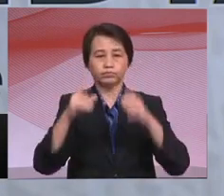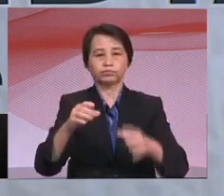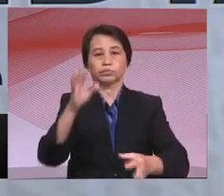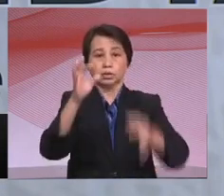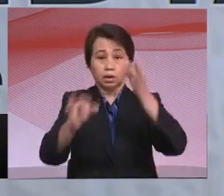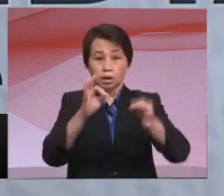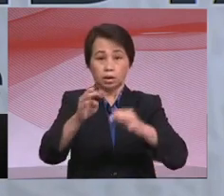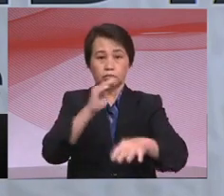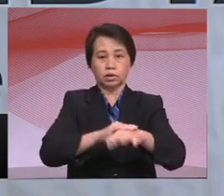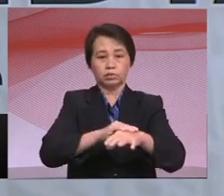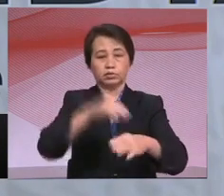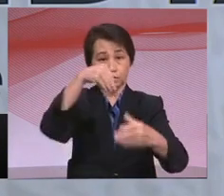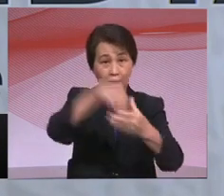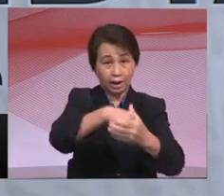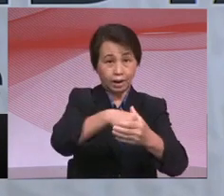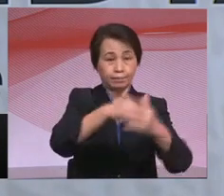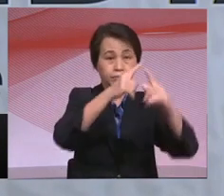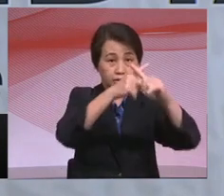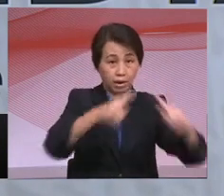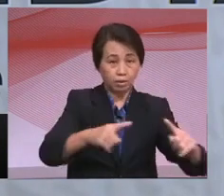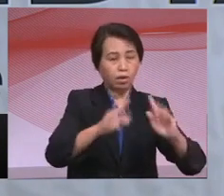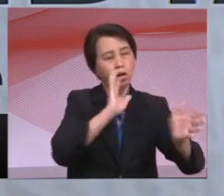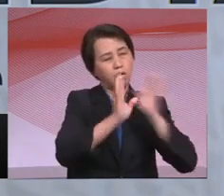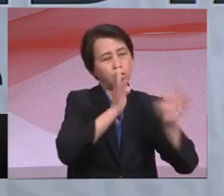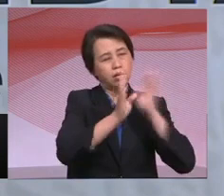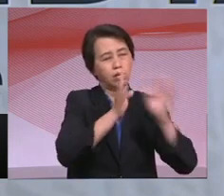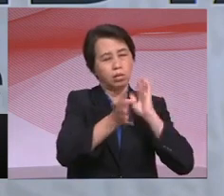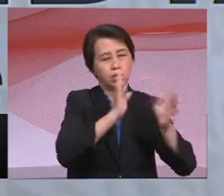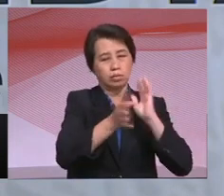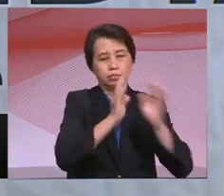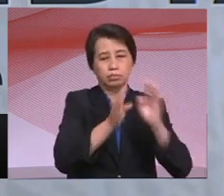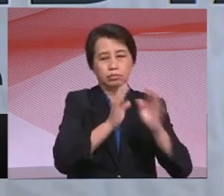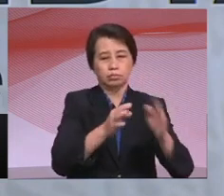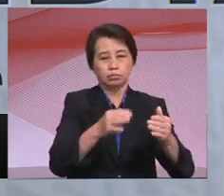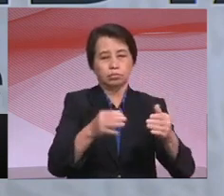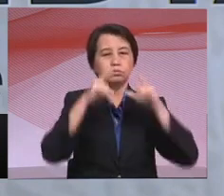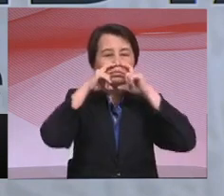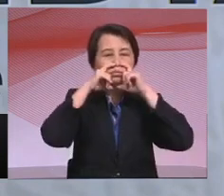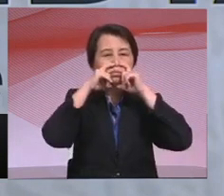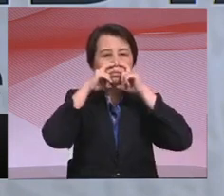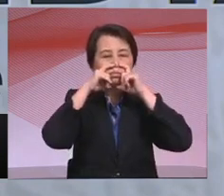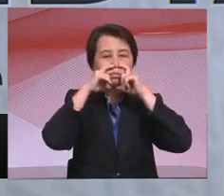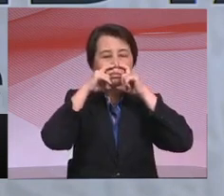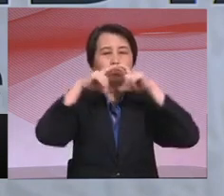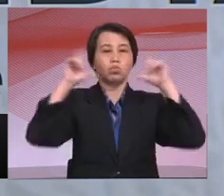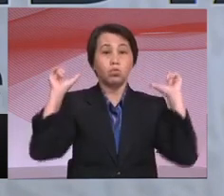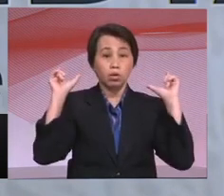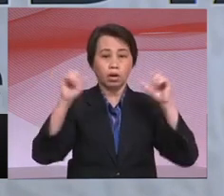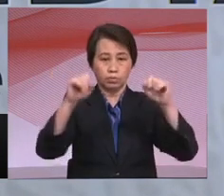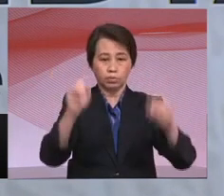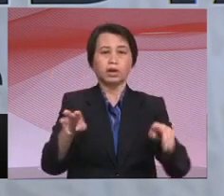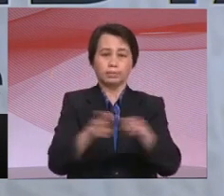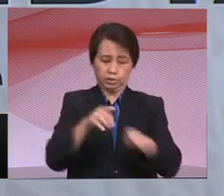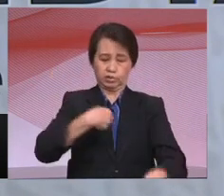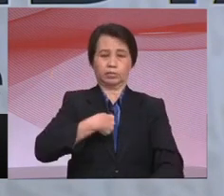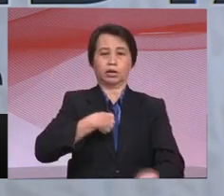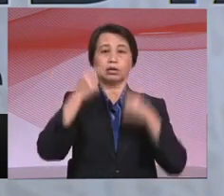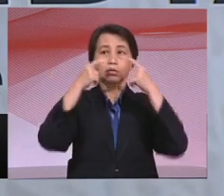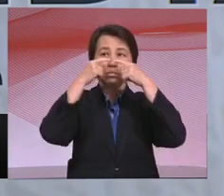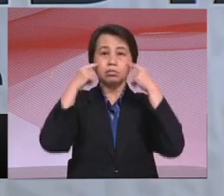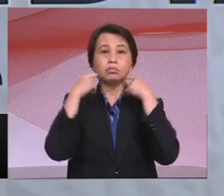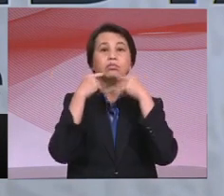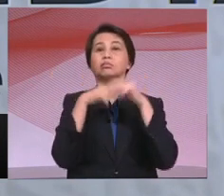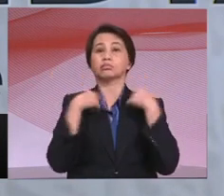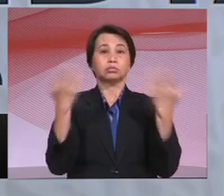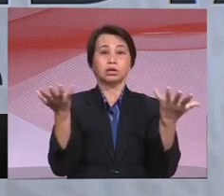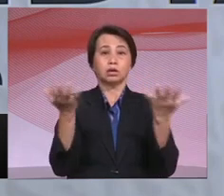dalam masa pembahasan contohnya, mereka boleh membuka face mask. Untuk macam saya sekarang ni dalam sidang